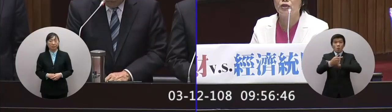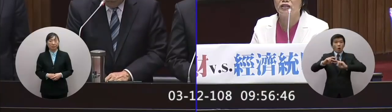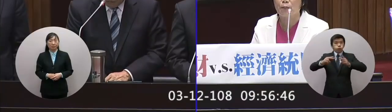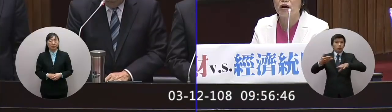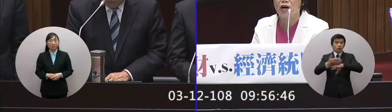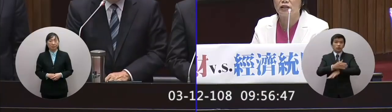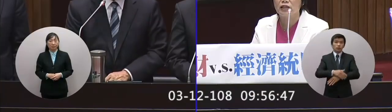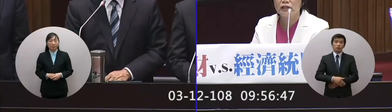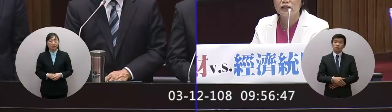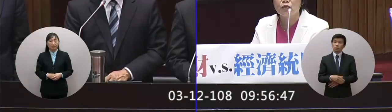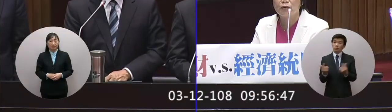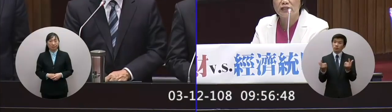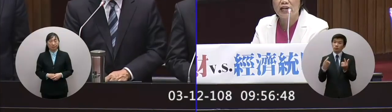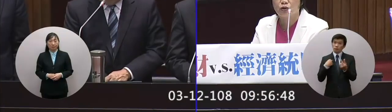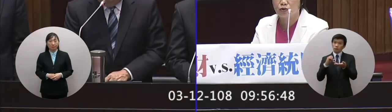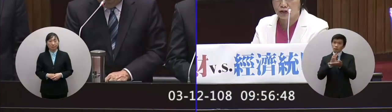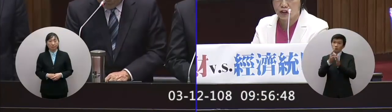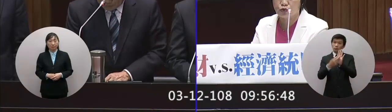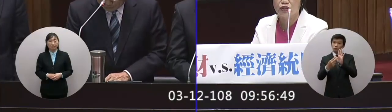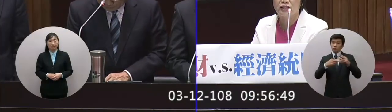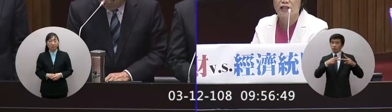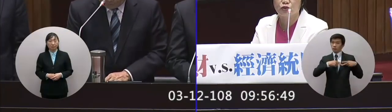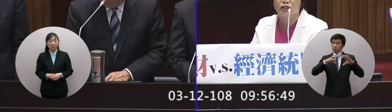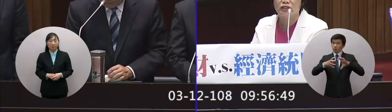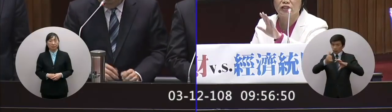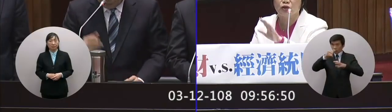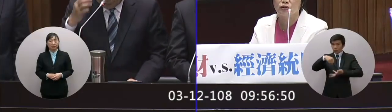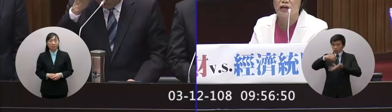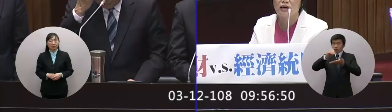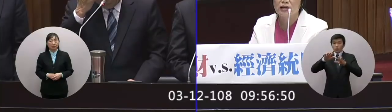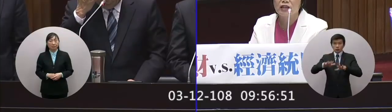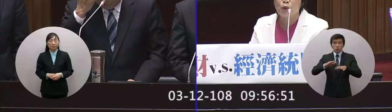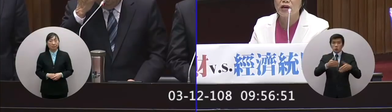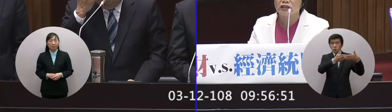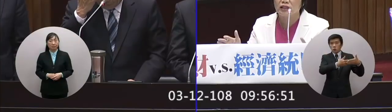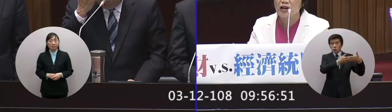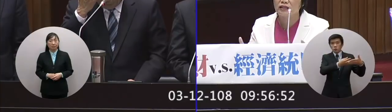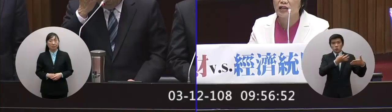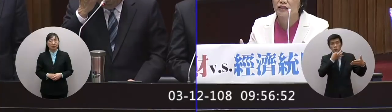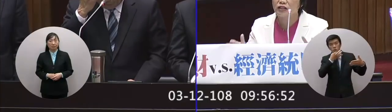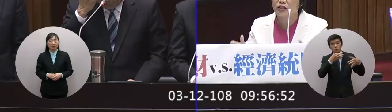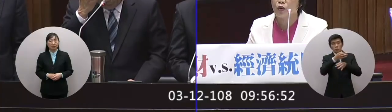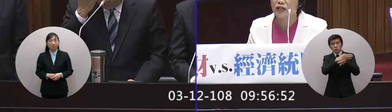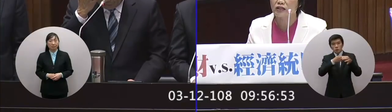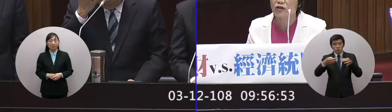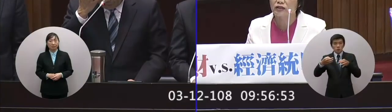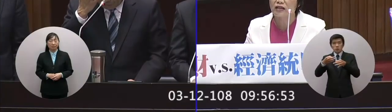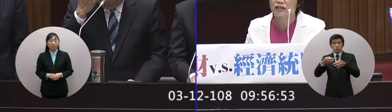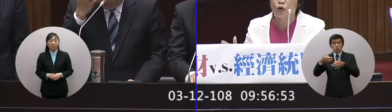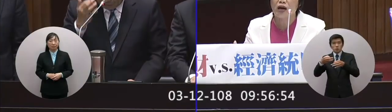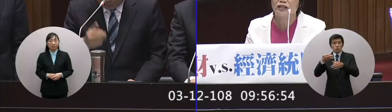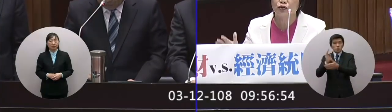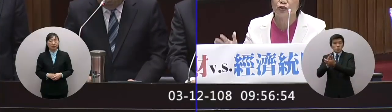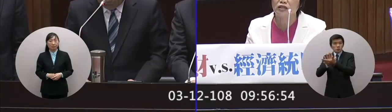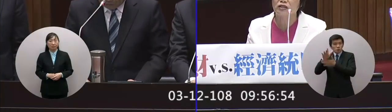我刚刚跟院长报告的，既然我们的蔡总统有提出现在有所谓的经济统战，那我们要抵抗这样的经济统战的时候，